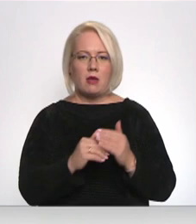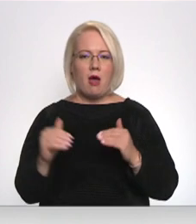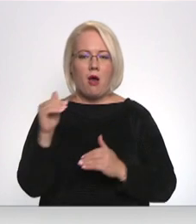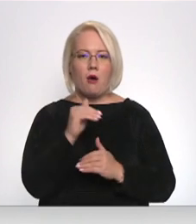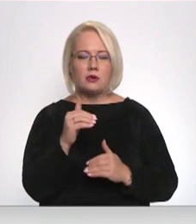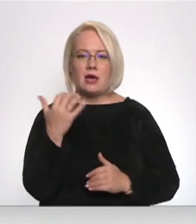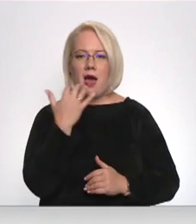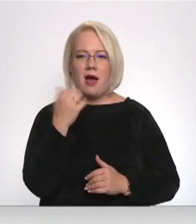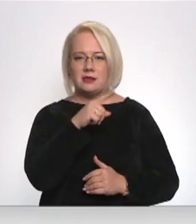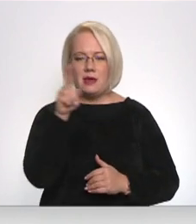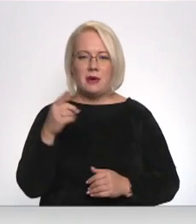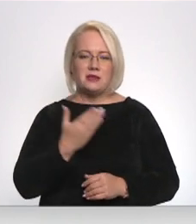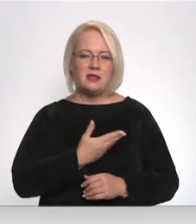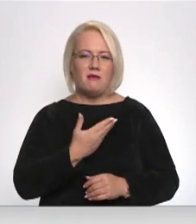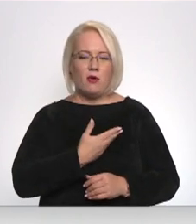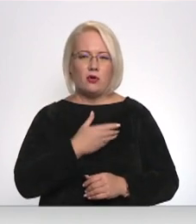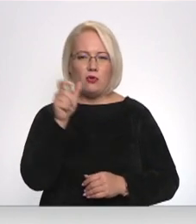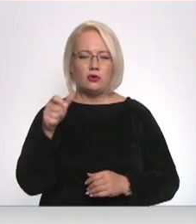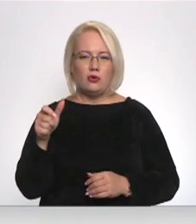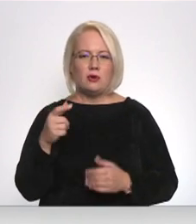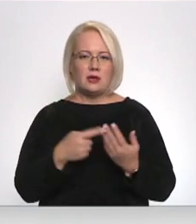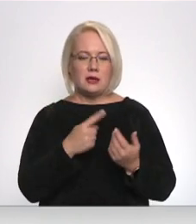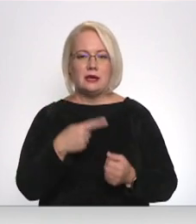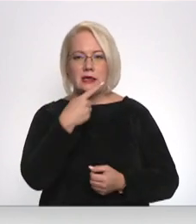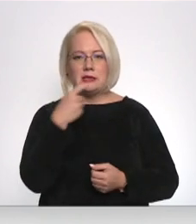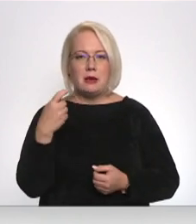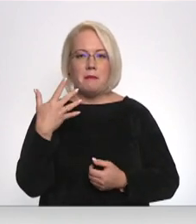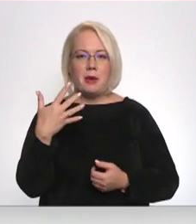ārvaldīs mītošo balstiesīgo skaits –